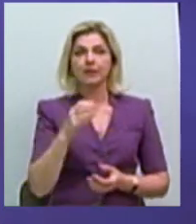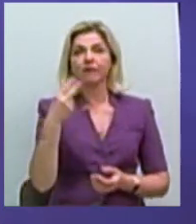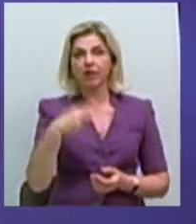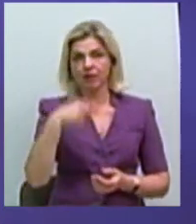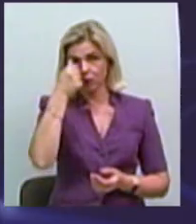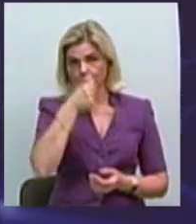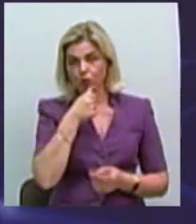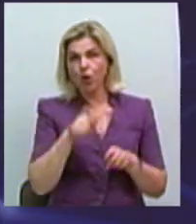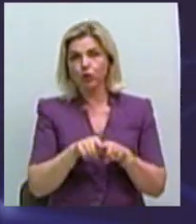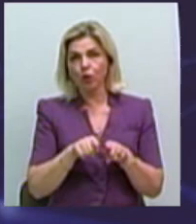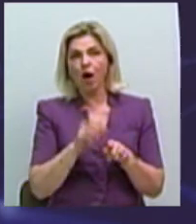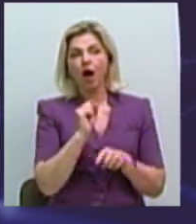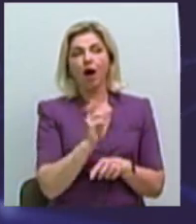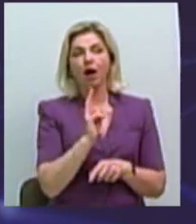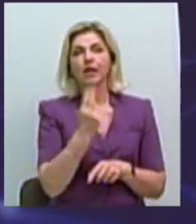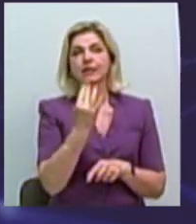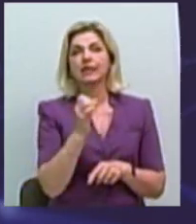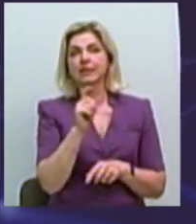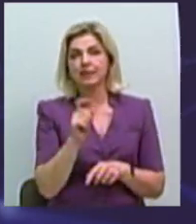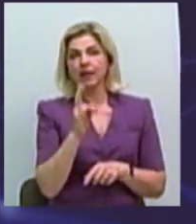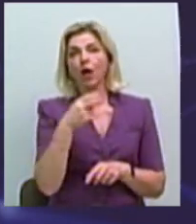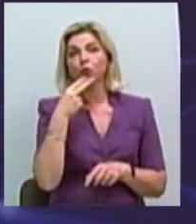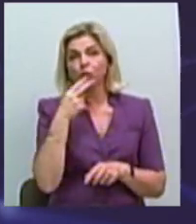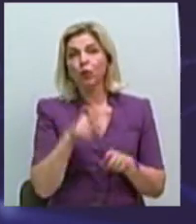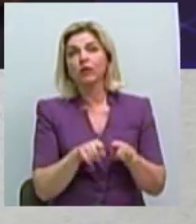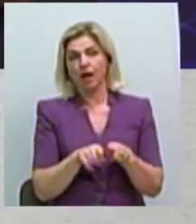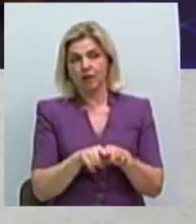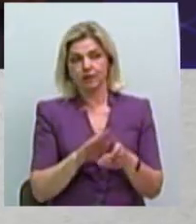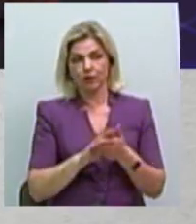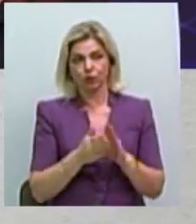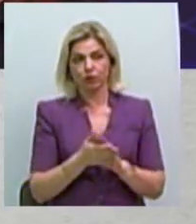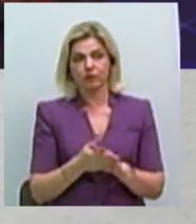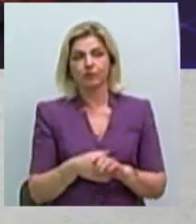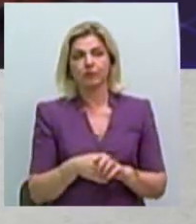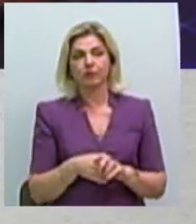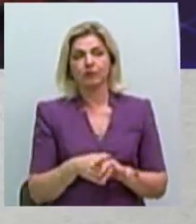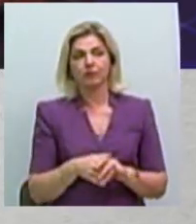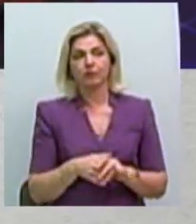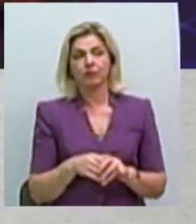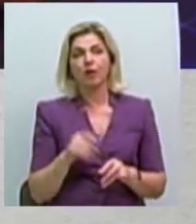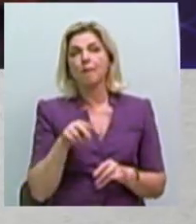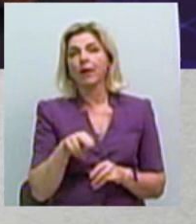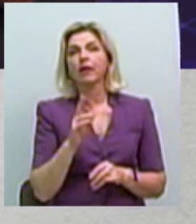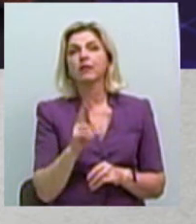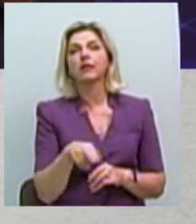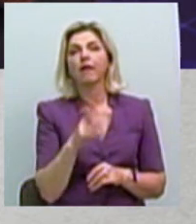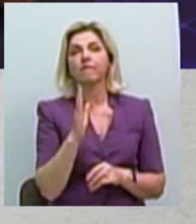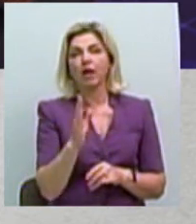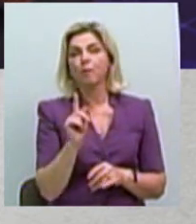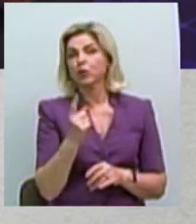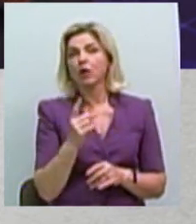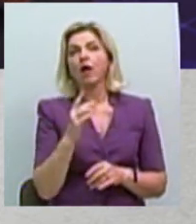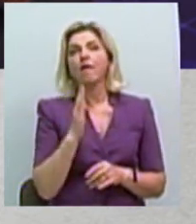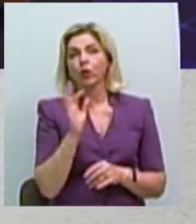також акциз на тютюн. Така ж сама ситуація. Добре, чому податок ПДВ сьогодні також нуль залишається в